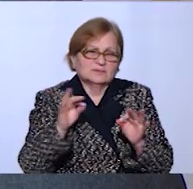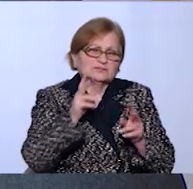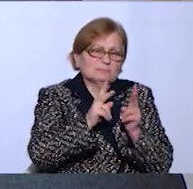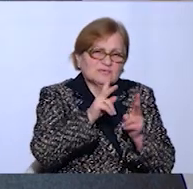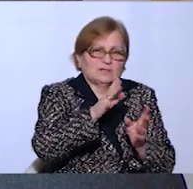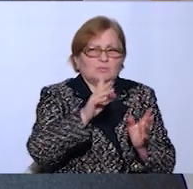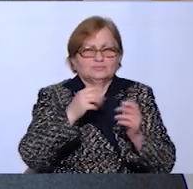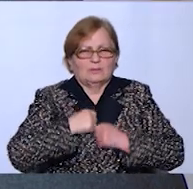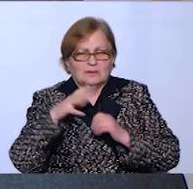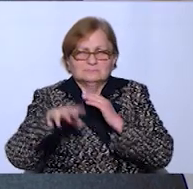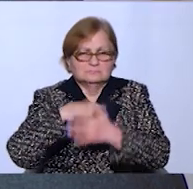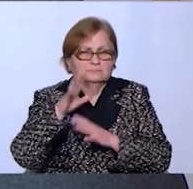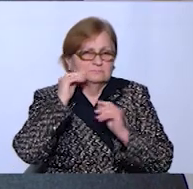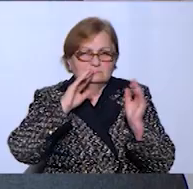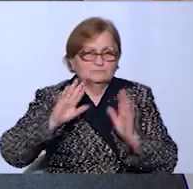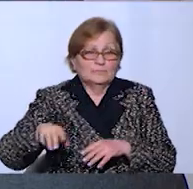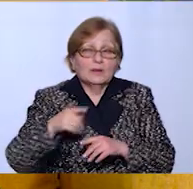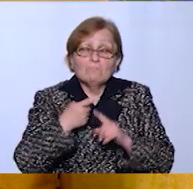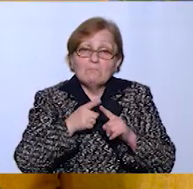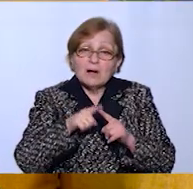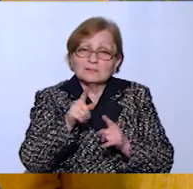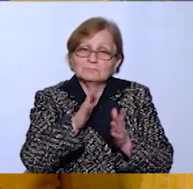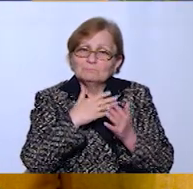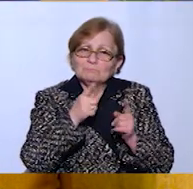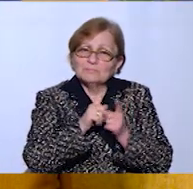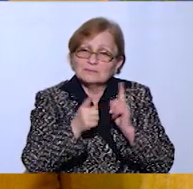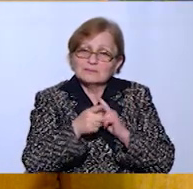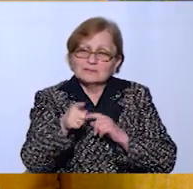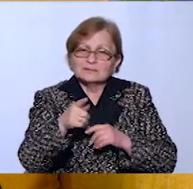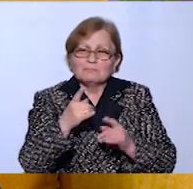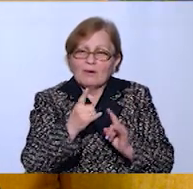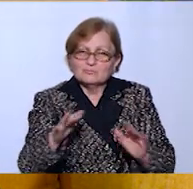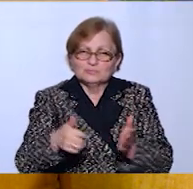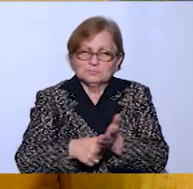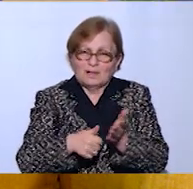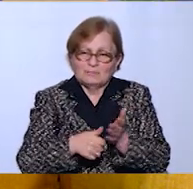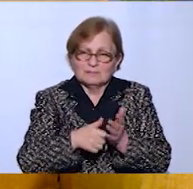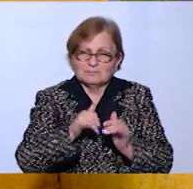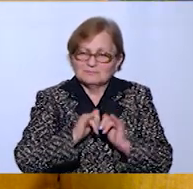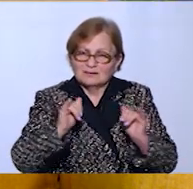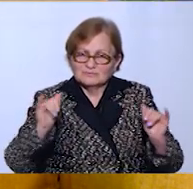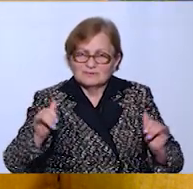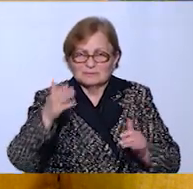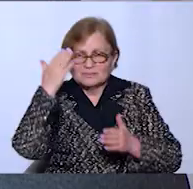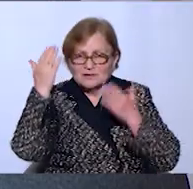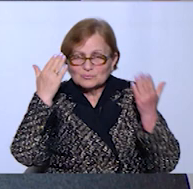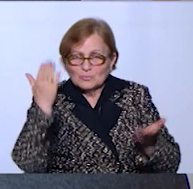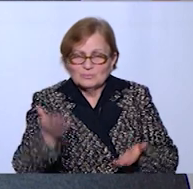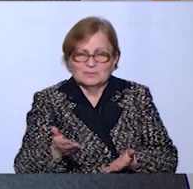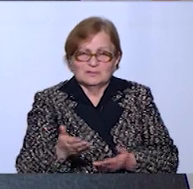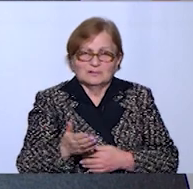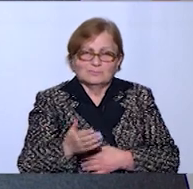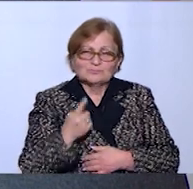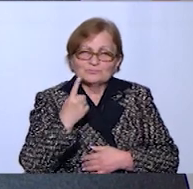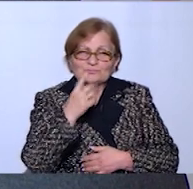დაცვა. სად გადის ზღვარი და რას შეიძლება, ვთქვათ, დავარქვათ ბავშვისთვის საჭირო ინფორმაცია? რეკომენდაცია